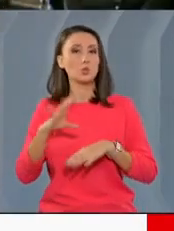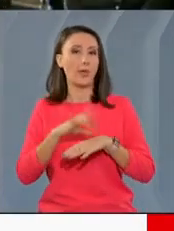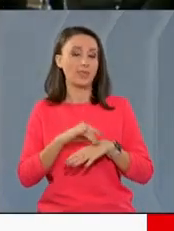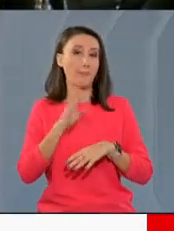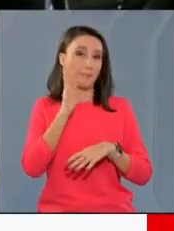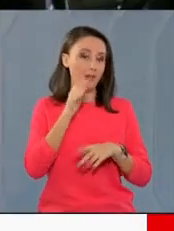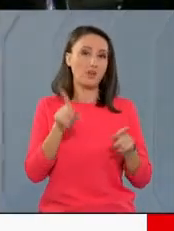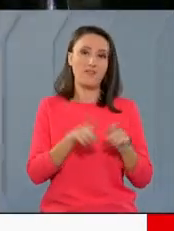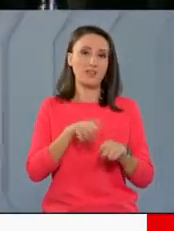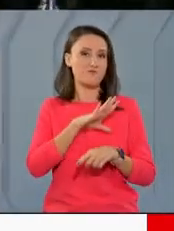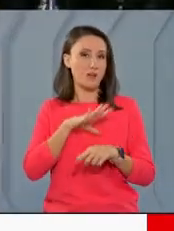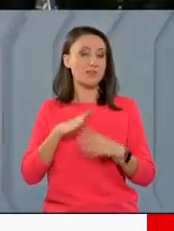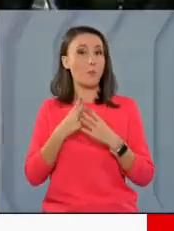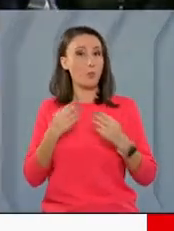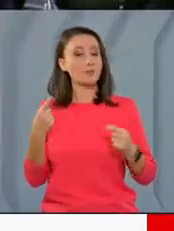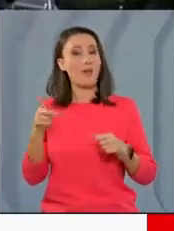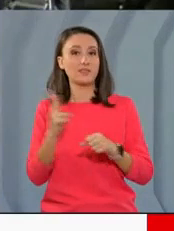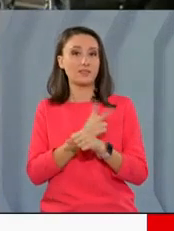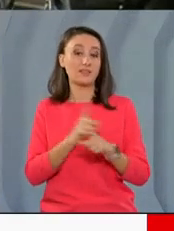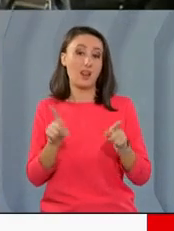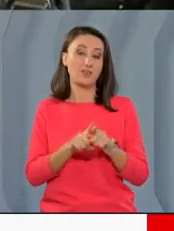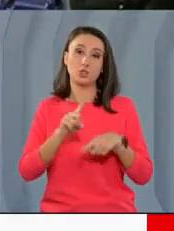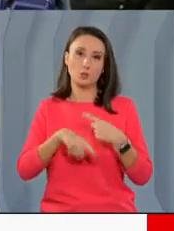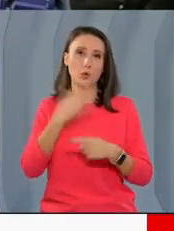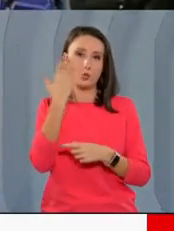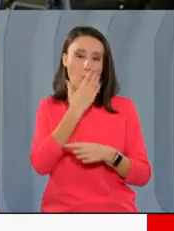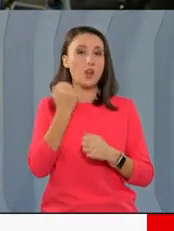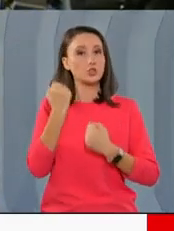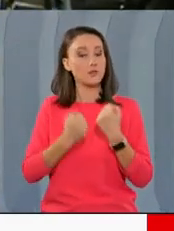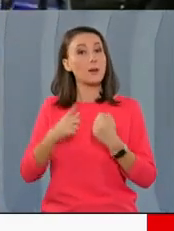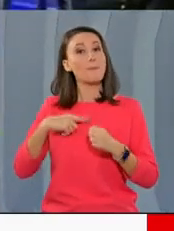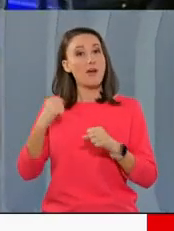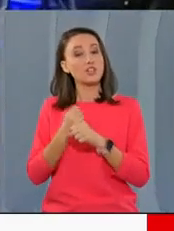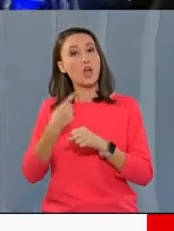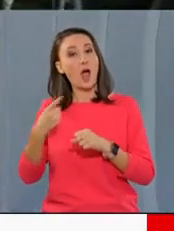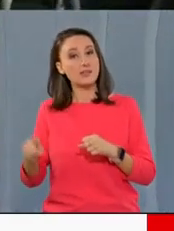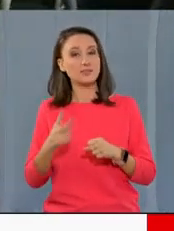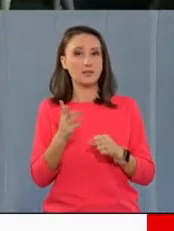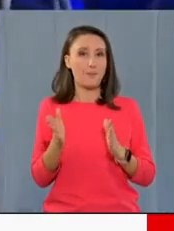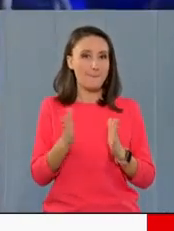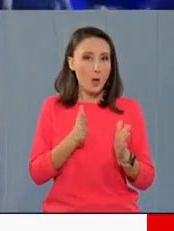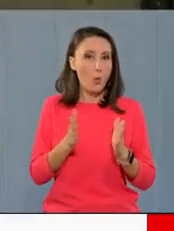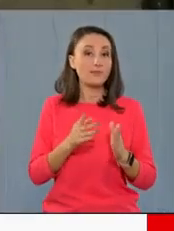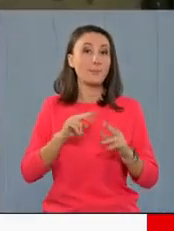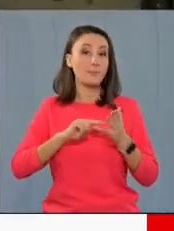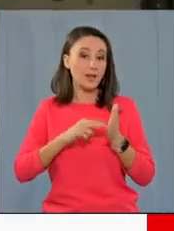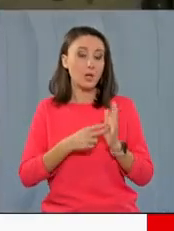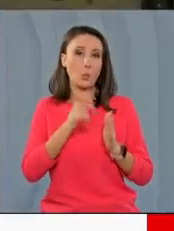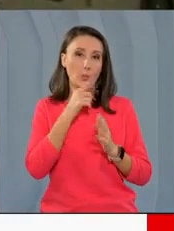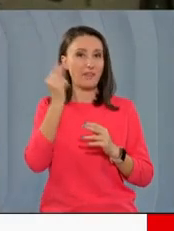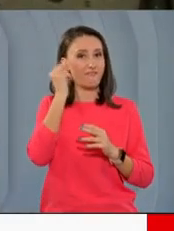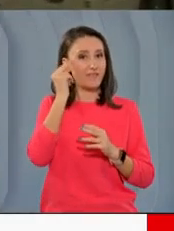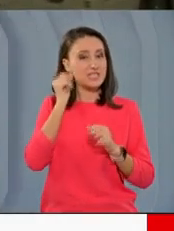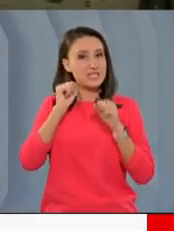Suedia și în Belgia și în Franța și multe alte țări După școala de șoferi mai faci alt stagiu de pregătire în care înveți să